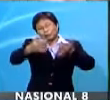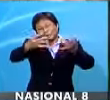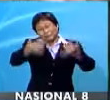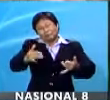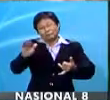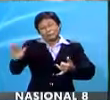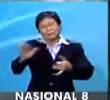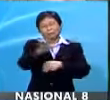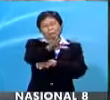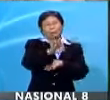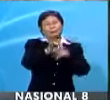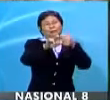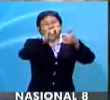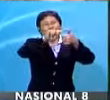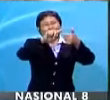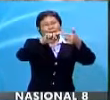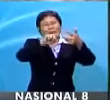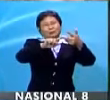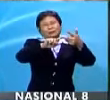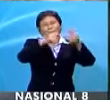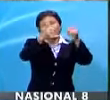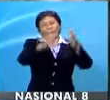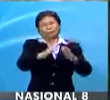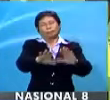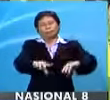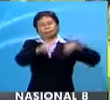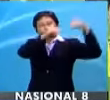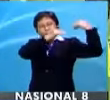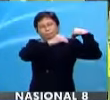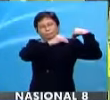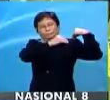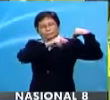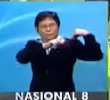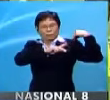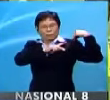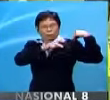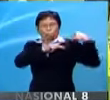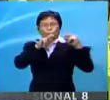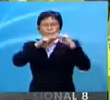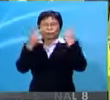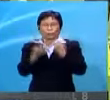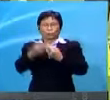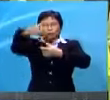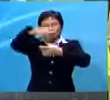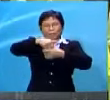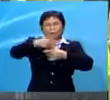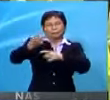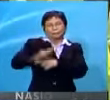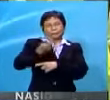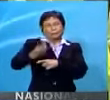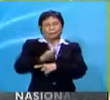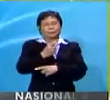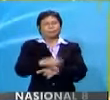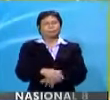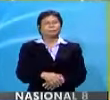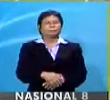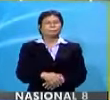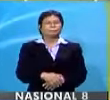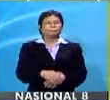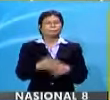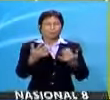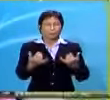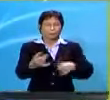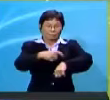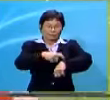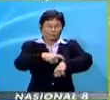Jelia tig pemain untuk menggalas tugas selaku ketua pasukan dalam sesi latihan buat masa